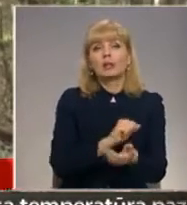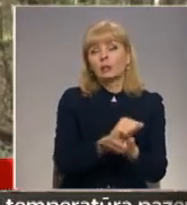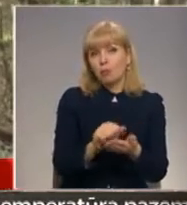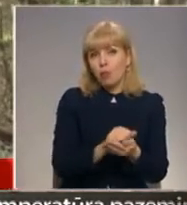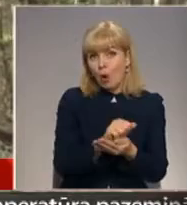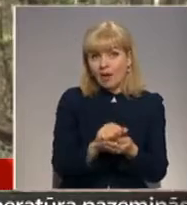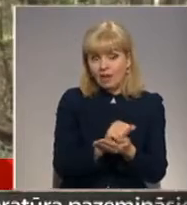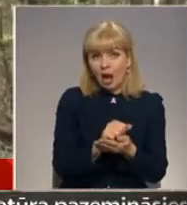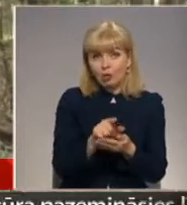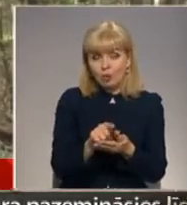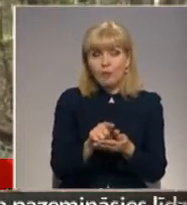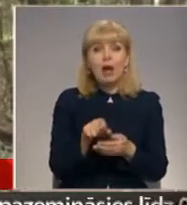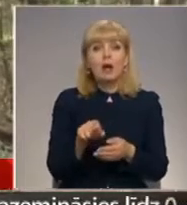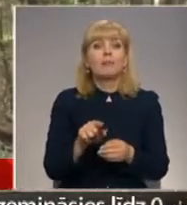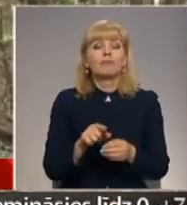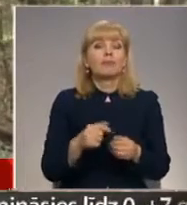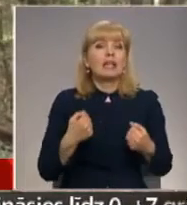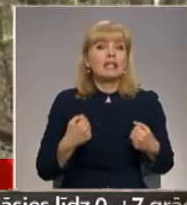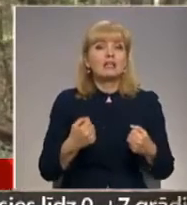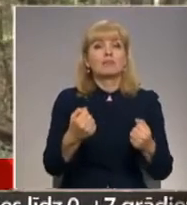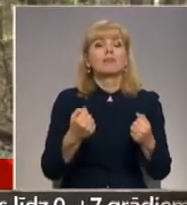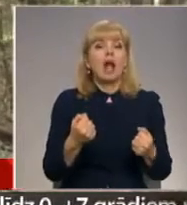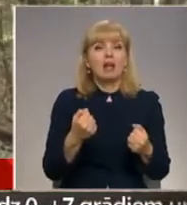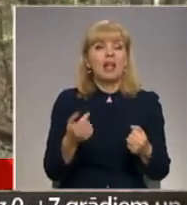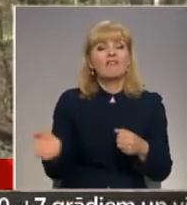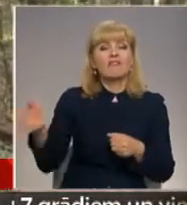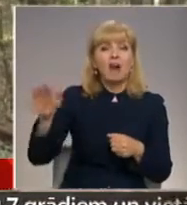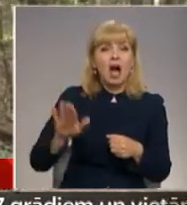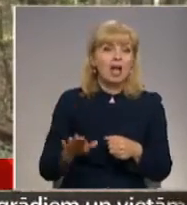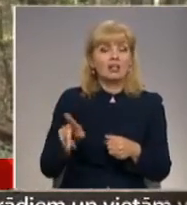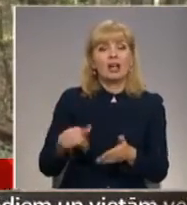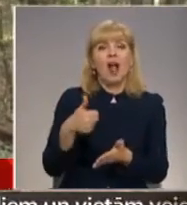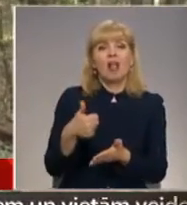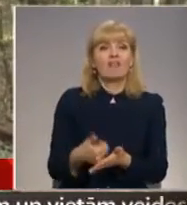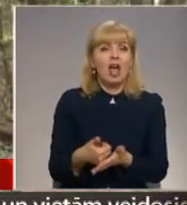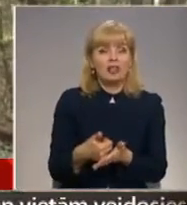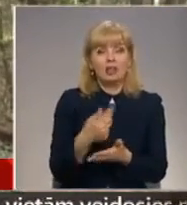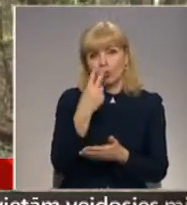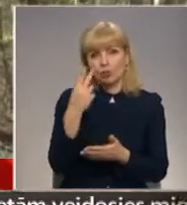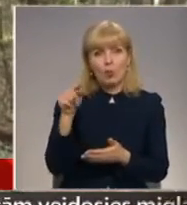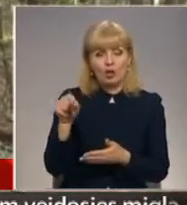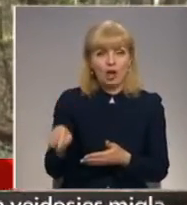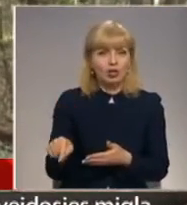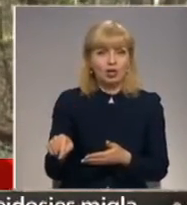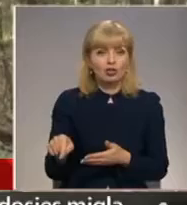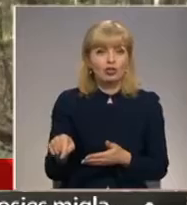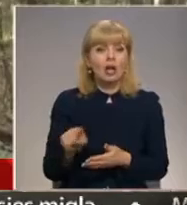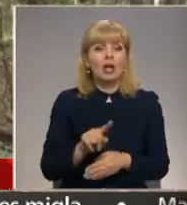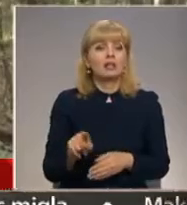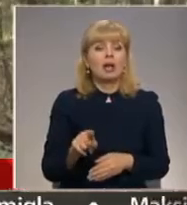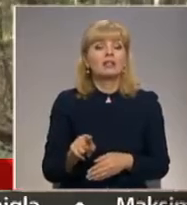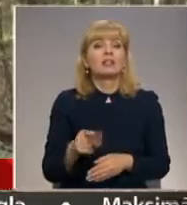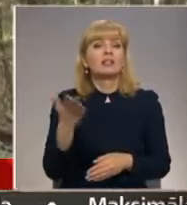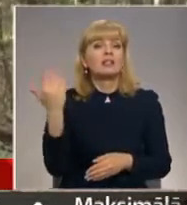bojājumi zemes reljefam, teiksim, izbraukā tie paši vaļņi, kas ir tas galvenais norādošais elements, to, ka šeit vispār ir sena dzīves